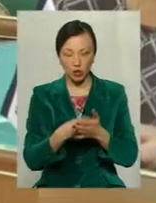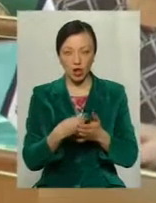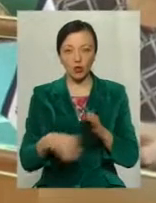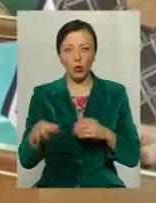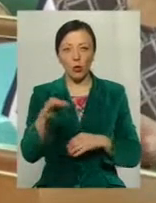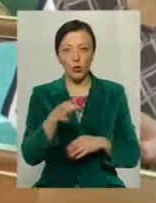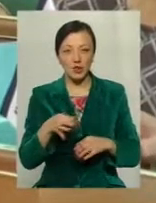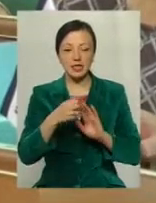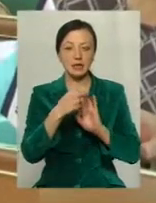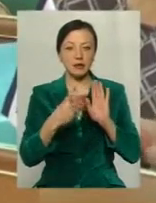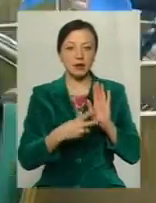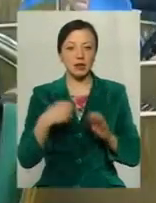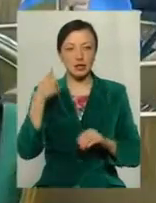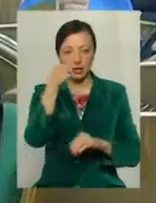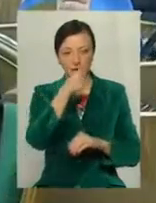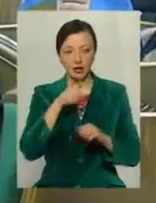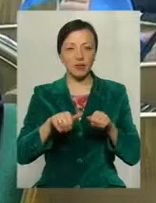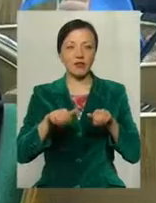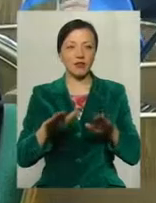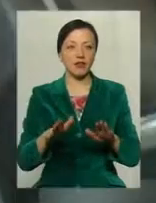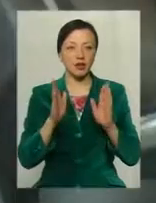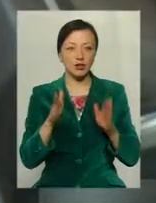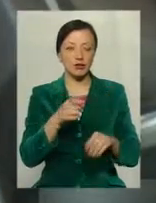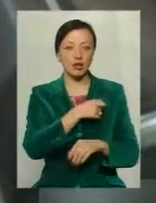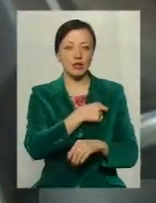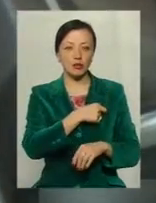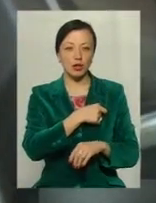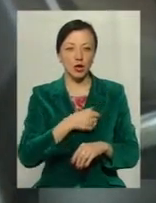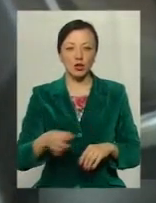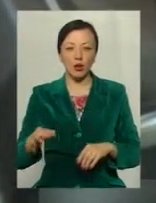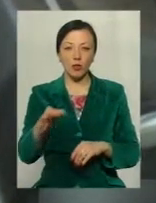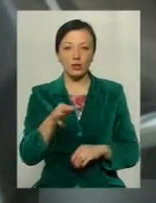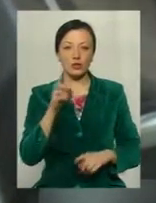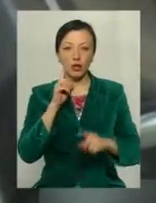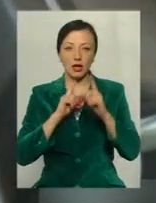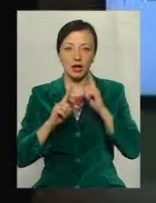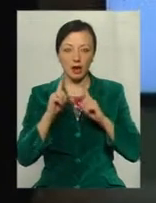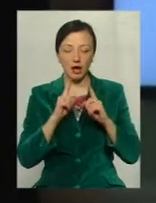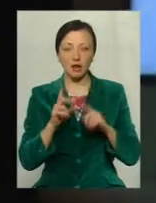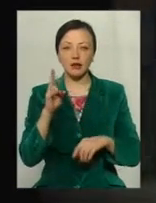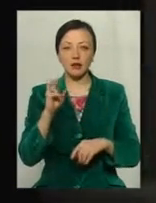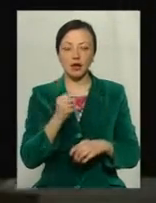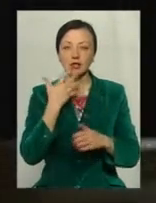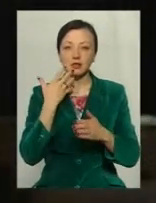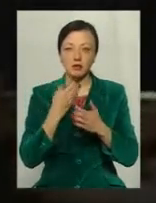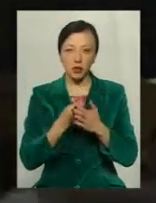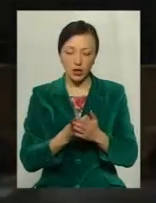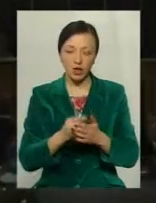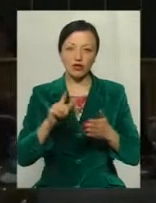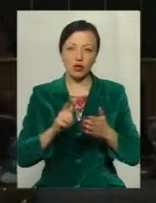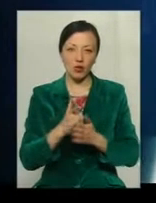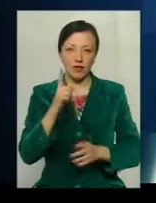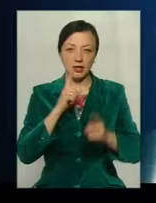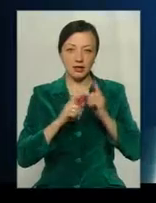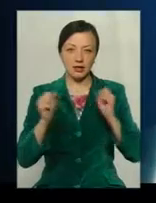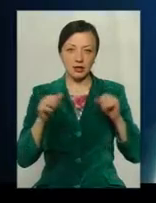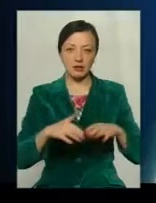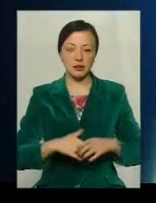мільйона гривень. На соціально-економічний розвиток території – 15,6 мільйона гривень. Втім, яким буде кінцевий